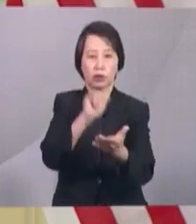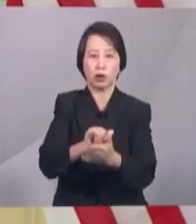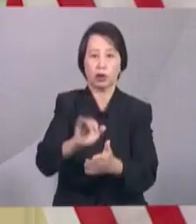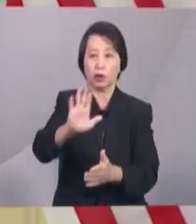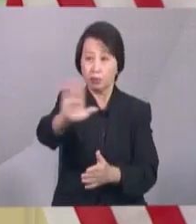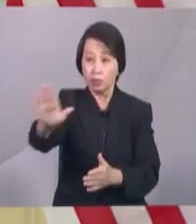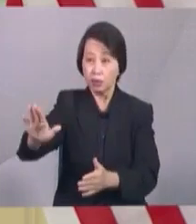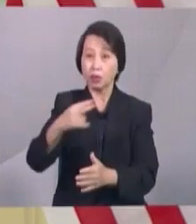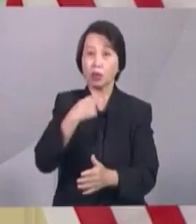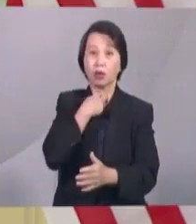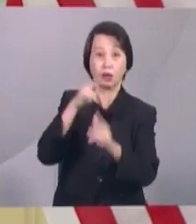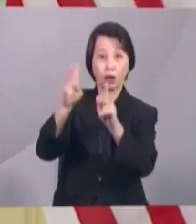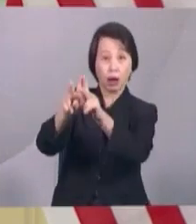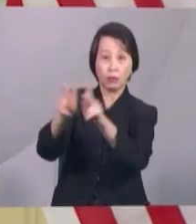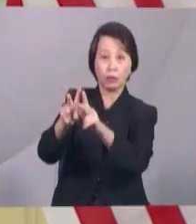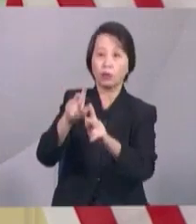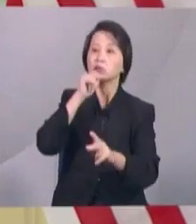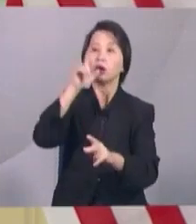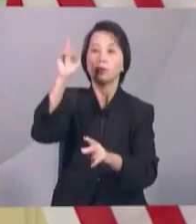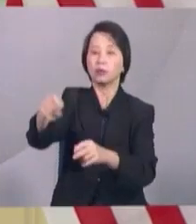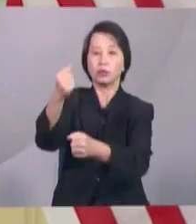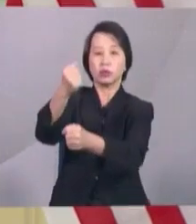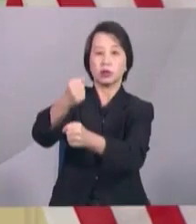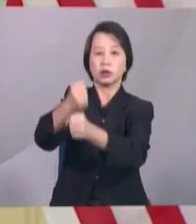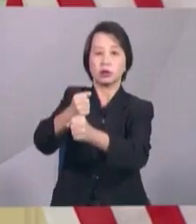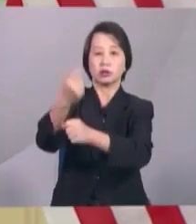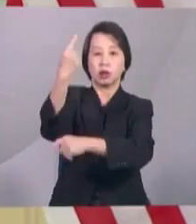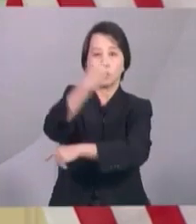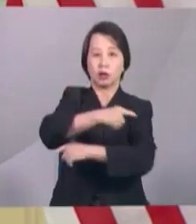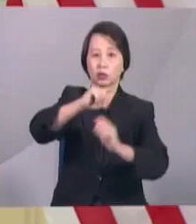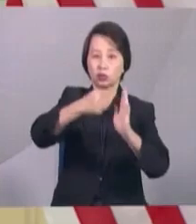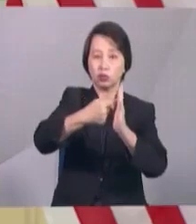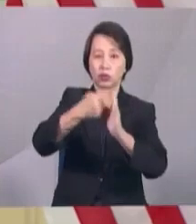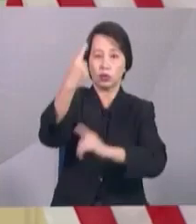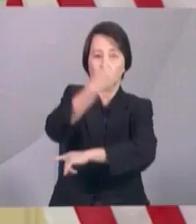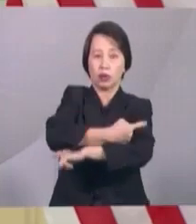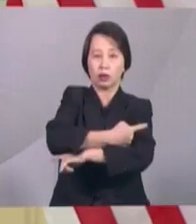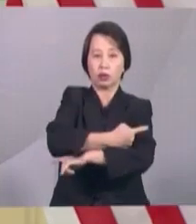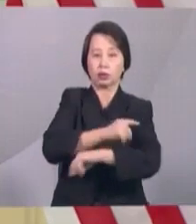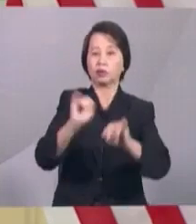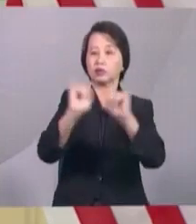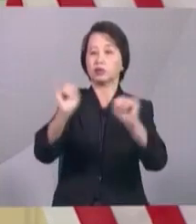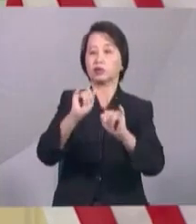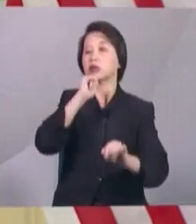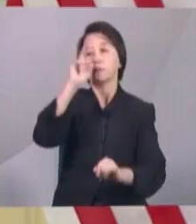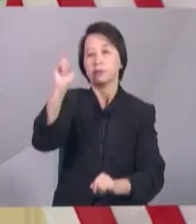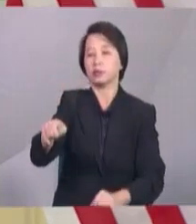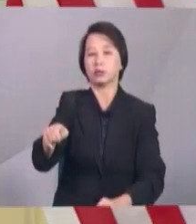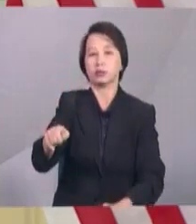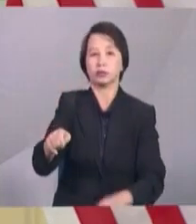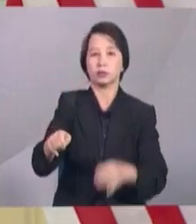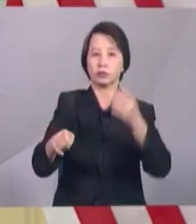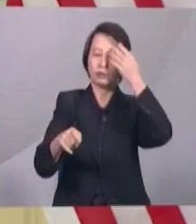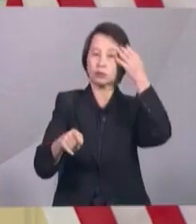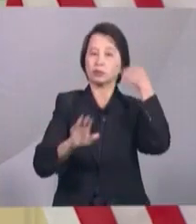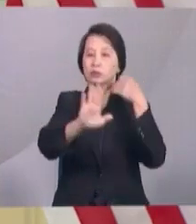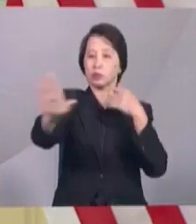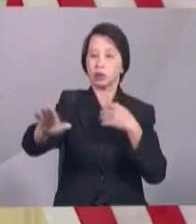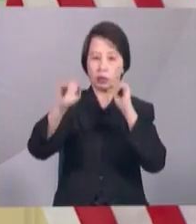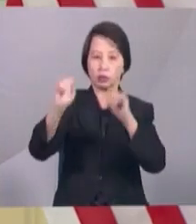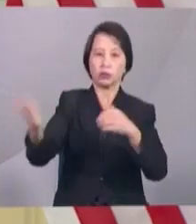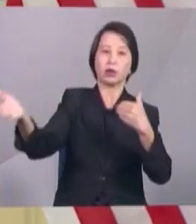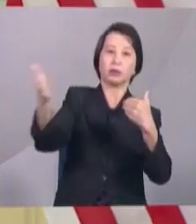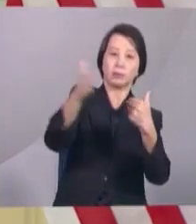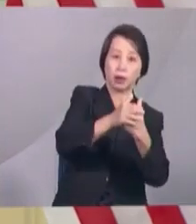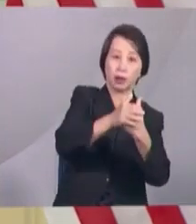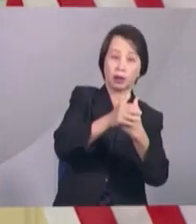mereka tidak perlu bekerja pada hari, memulakan kerja pada hari Isnin. Mereka boleh